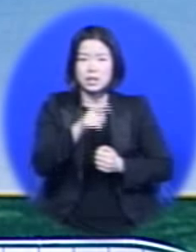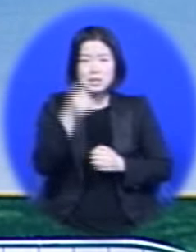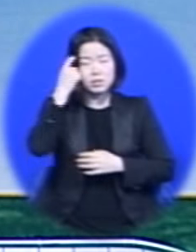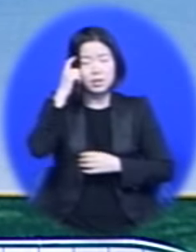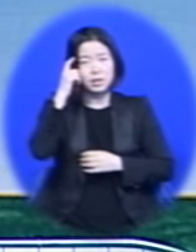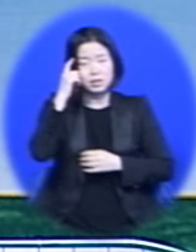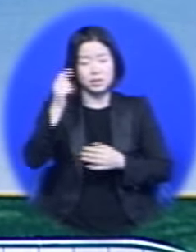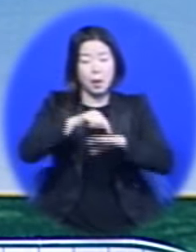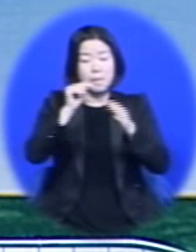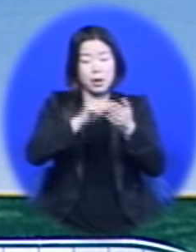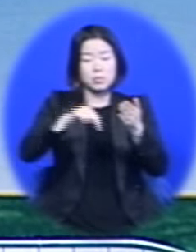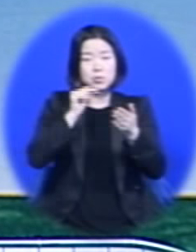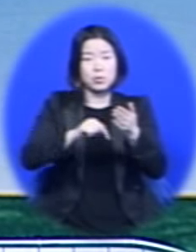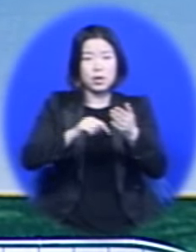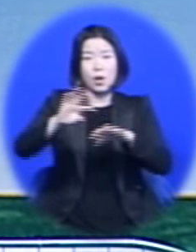것을 부인하고 있기 때문입니다.